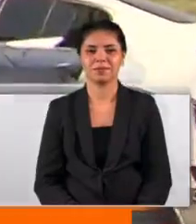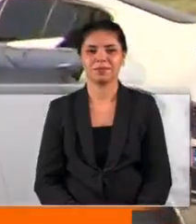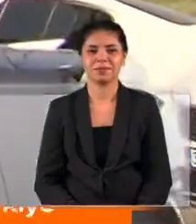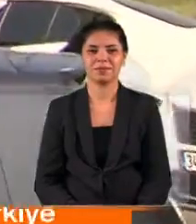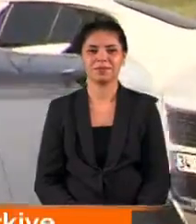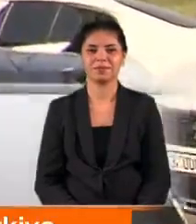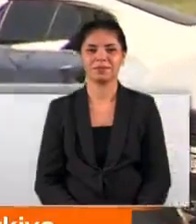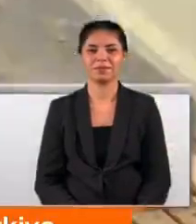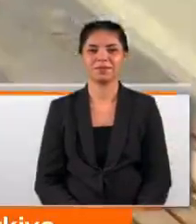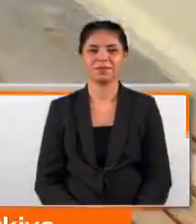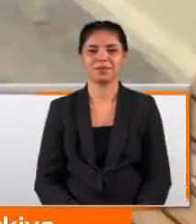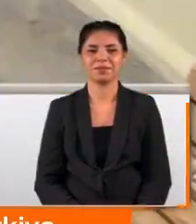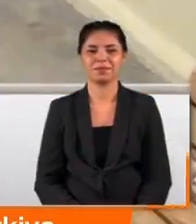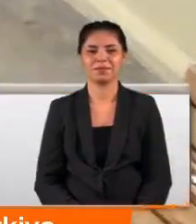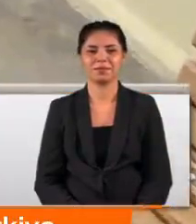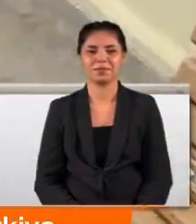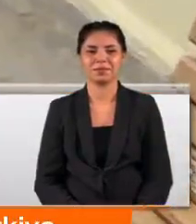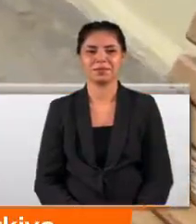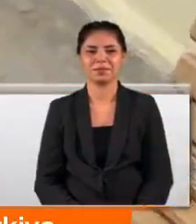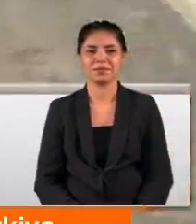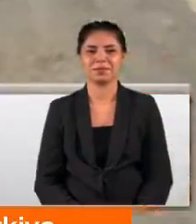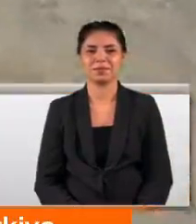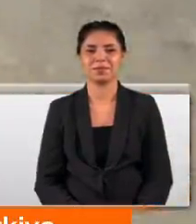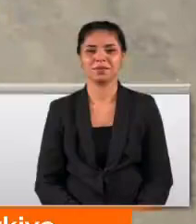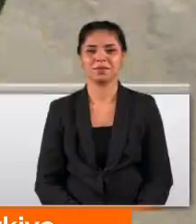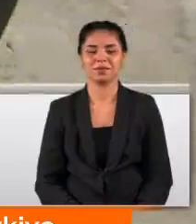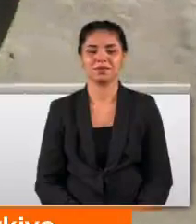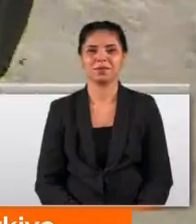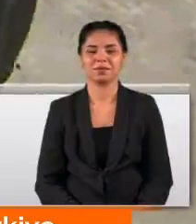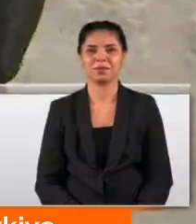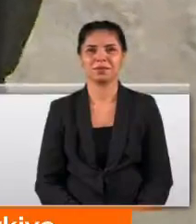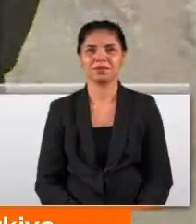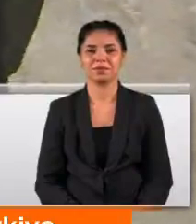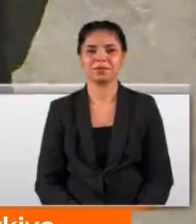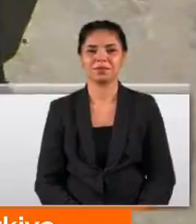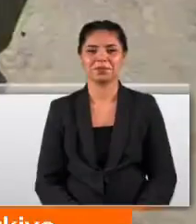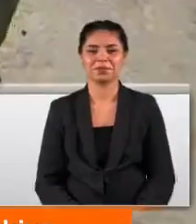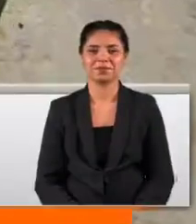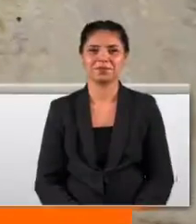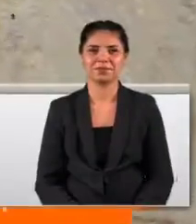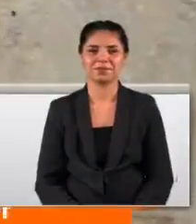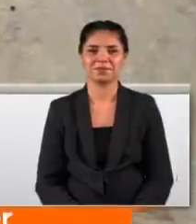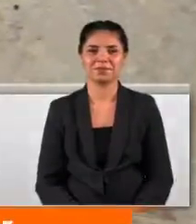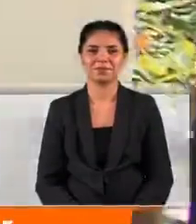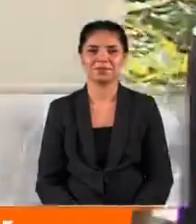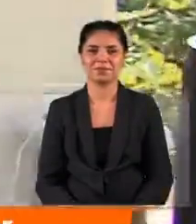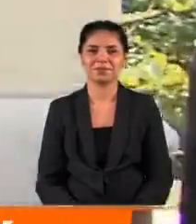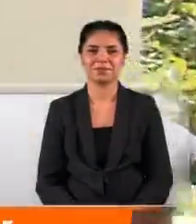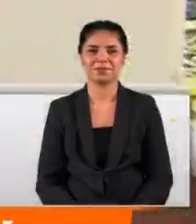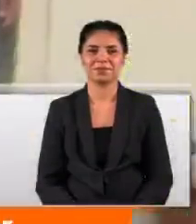yolun kenarında. Defalarca geliyorum. Nasıl buluyorsunuz? Şu rengi, şu güzelliği, şu tadı hiçbir yerde